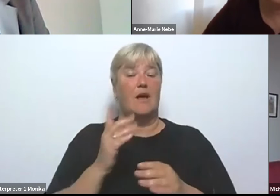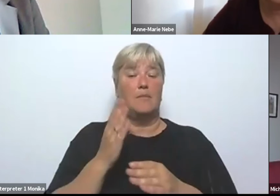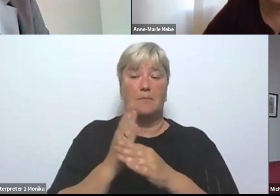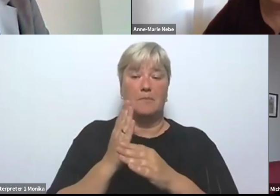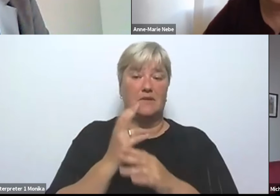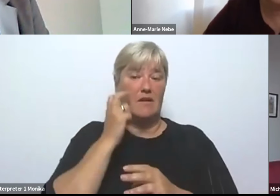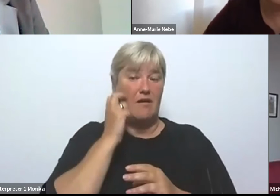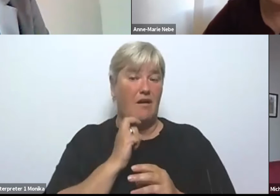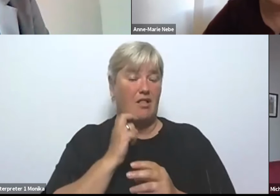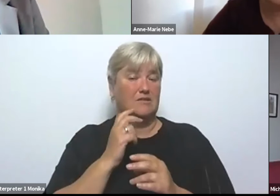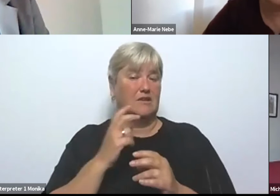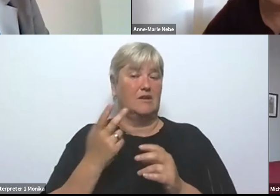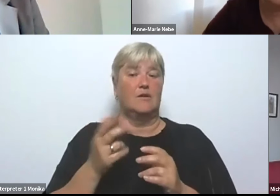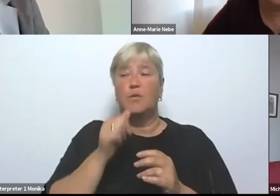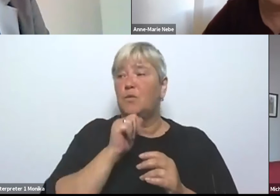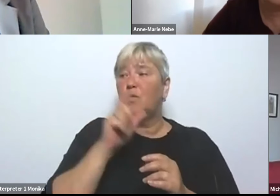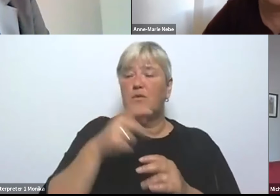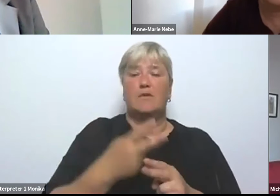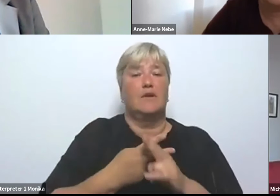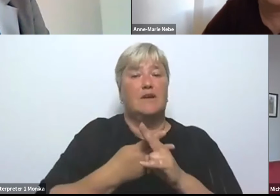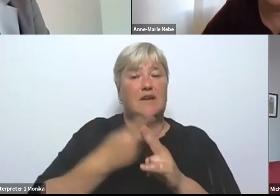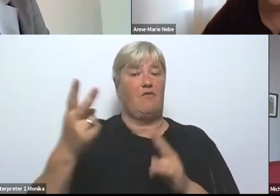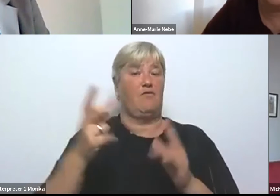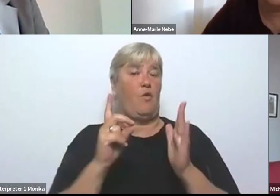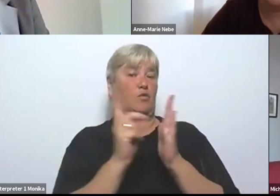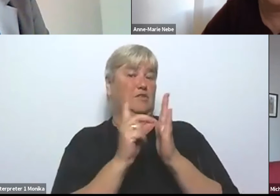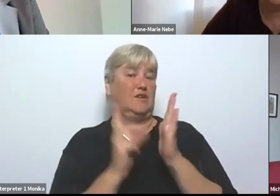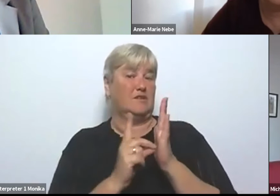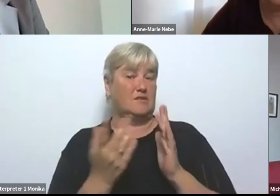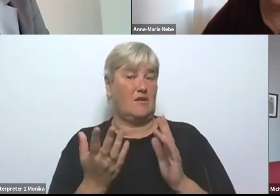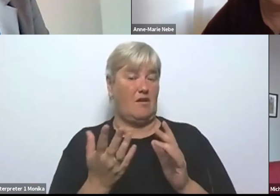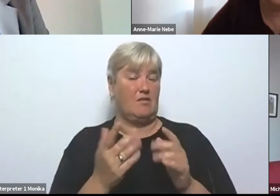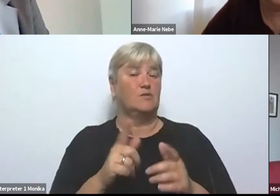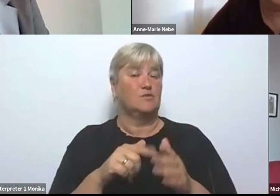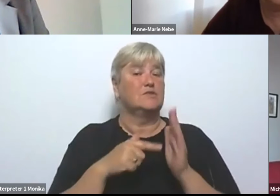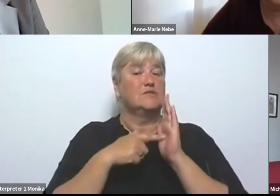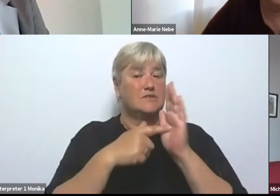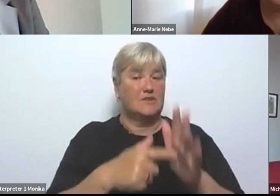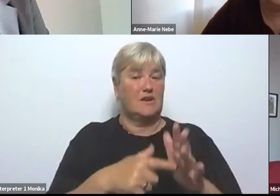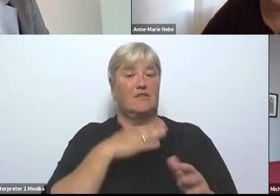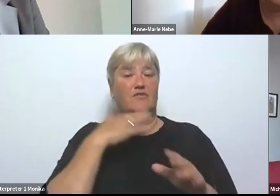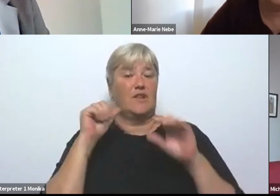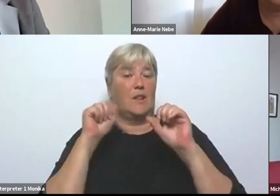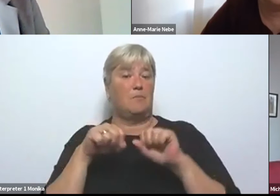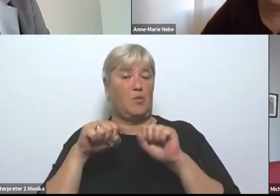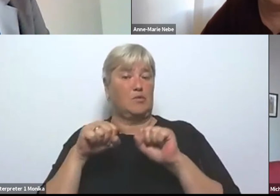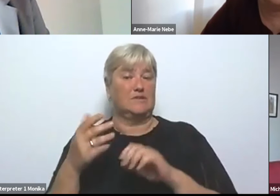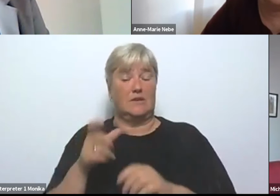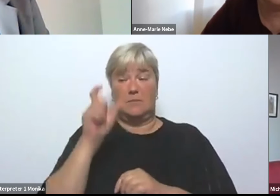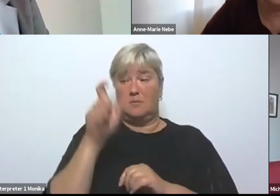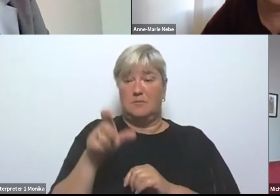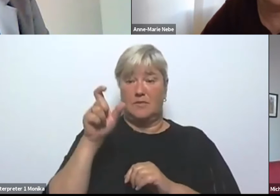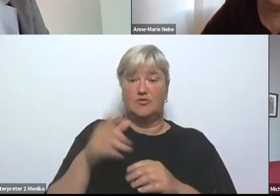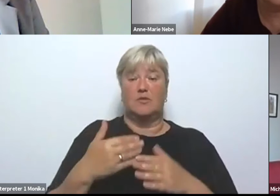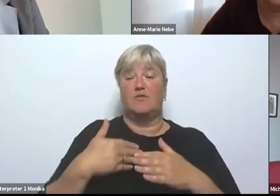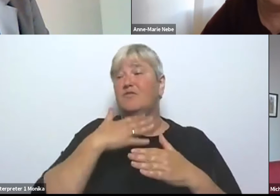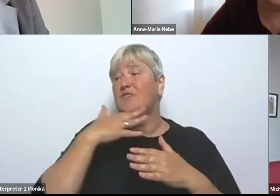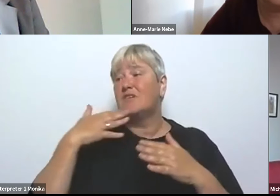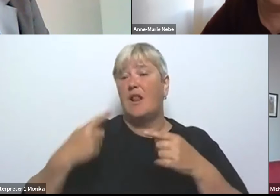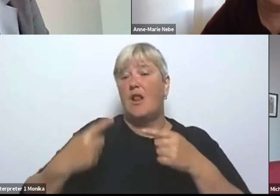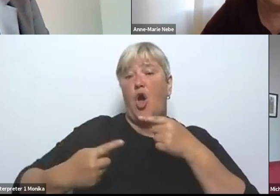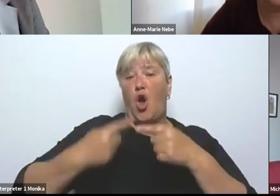das gewohnt und die wollen das auch weiter nutzen. Und ich glaube, das ist halt ein Riesenpotenzial, weil diese Menschen ja jetzt ja viel online machen. Gerade